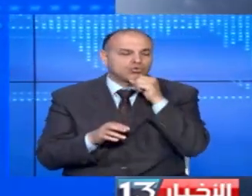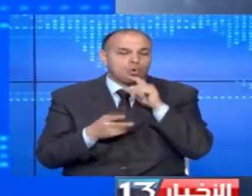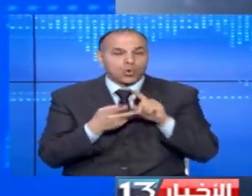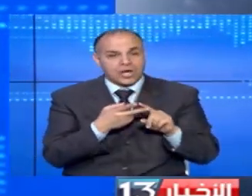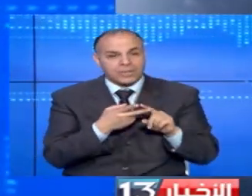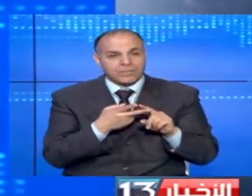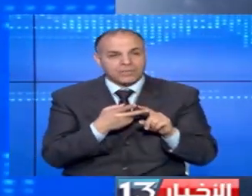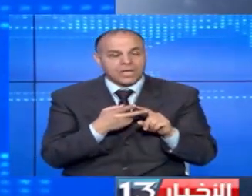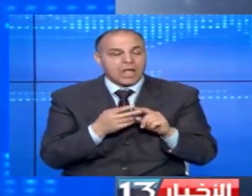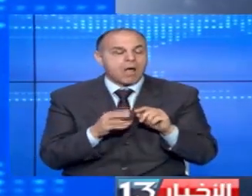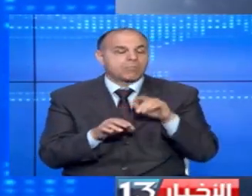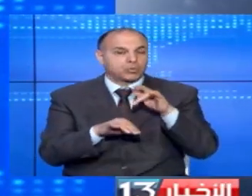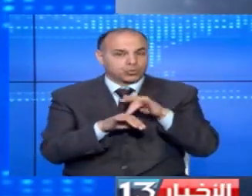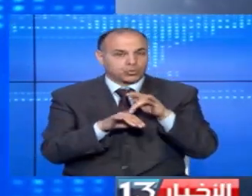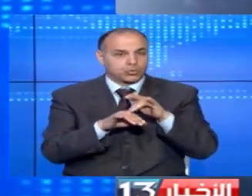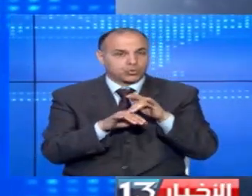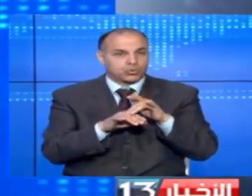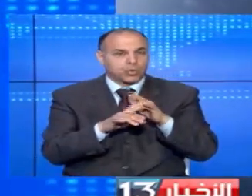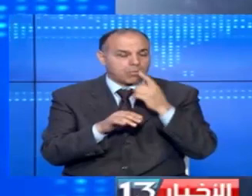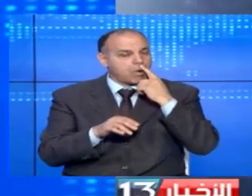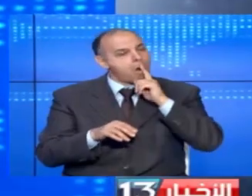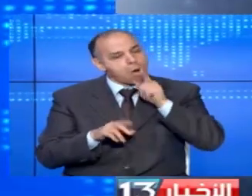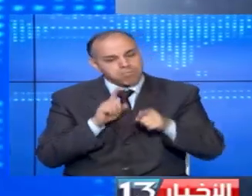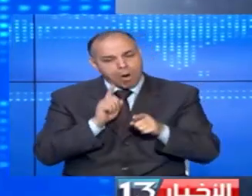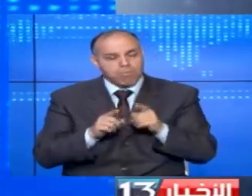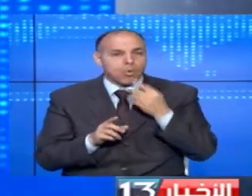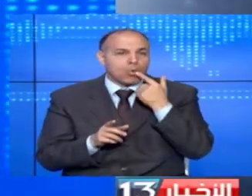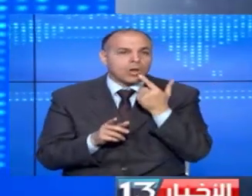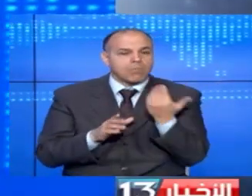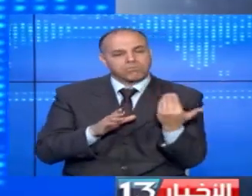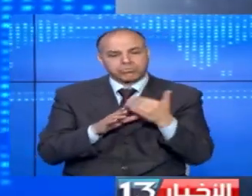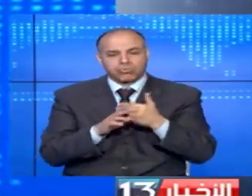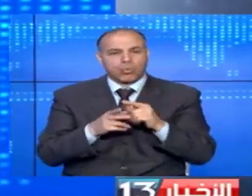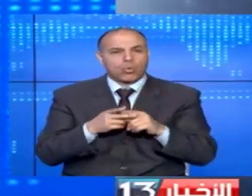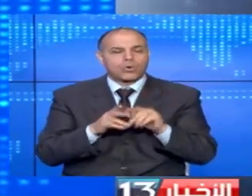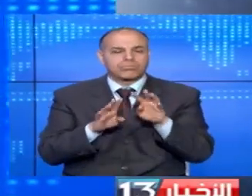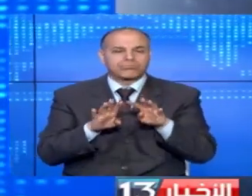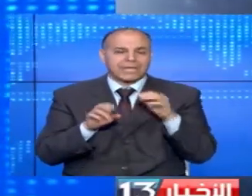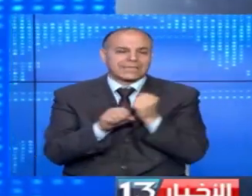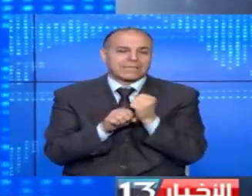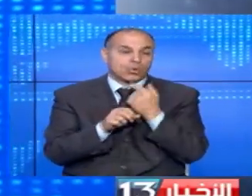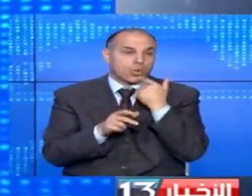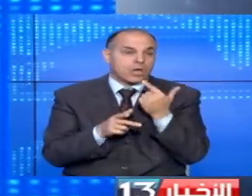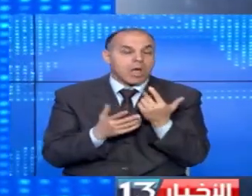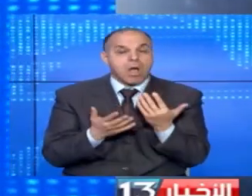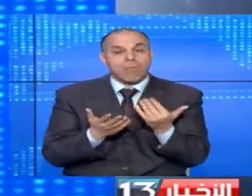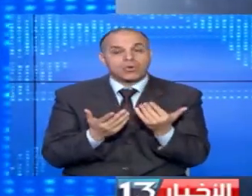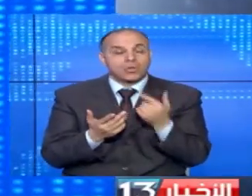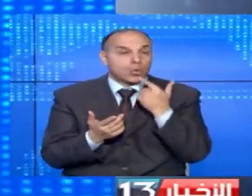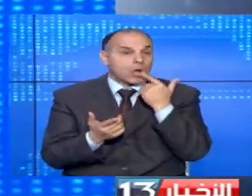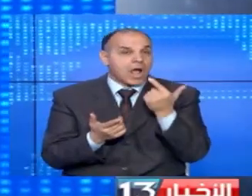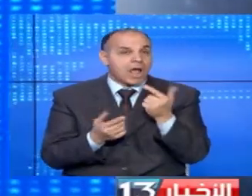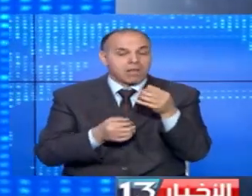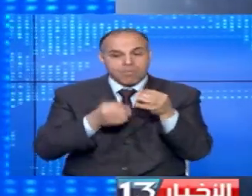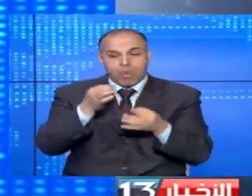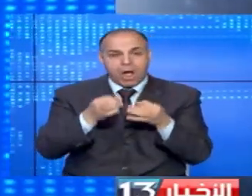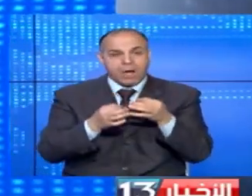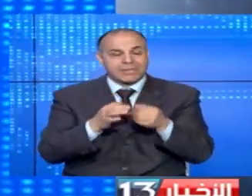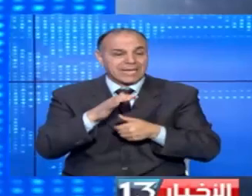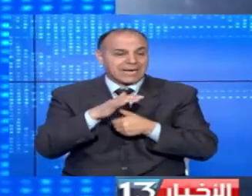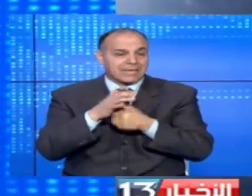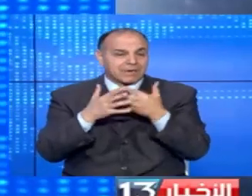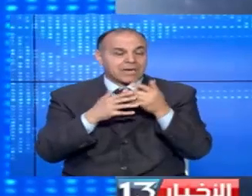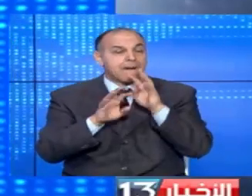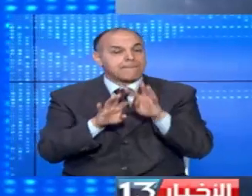والتي تشمل اساءه استخدام سلطاته وعرقله عمل الكونغرس ومن المنتظر ان تبدا محاكمه تراب